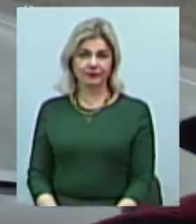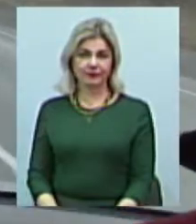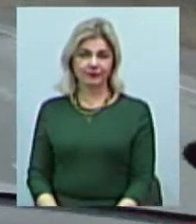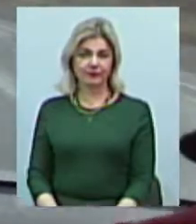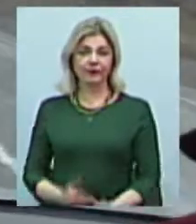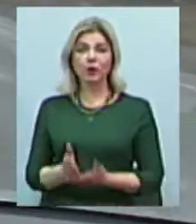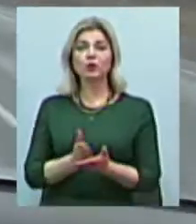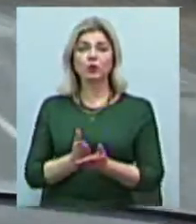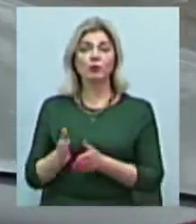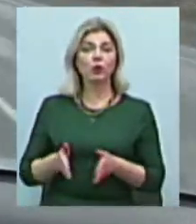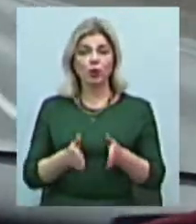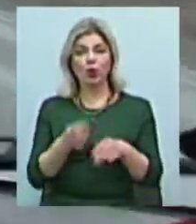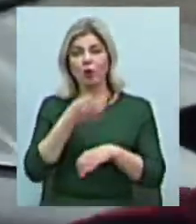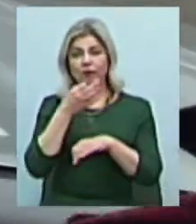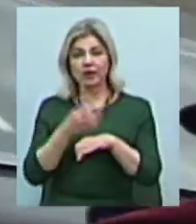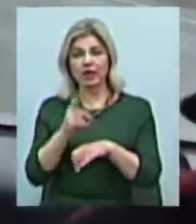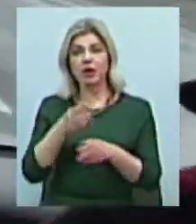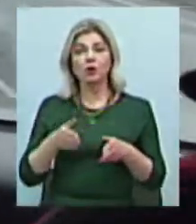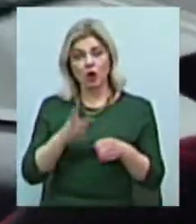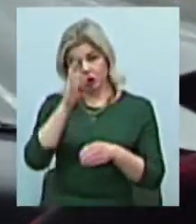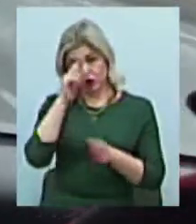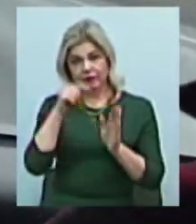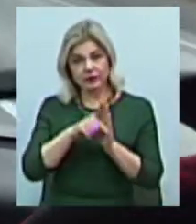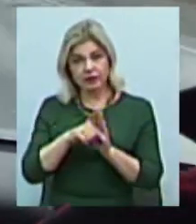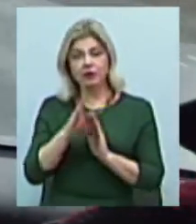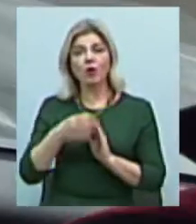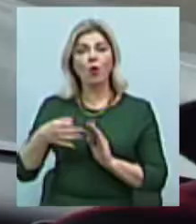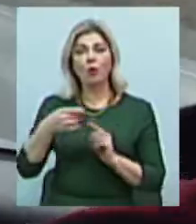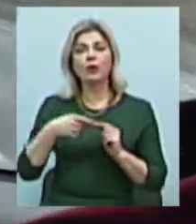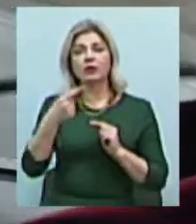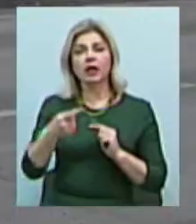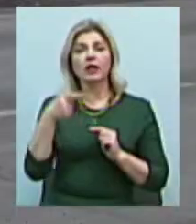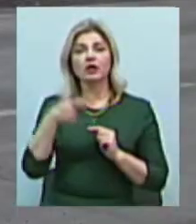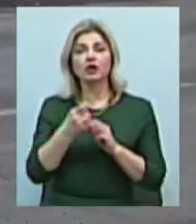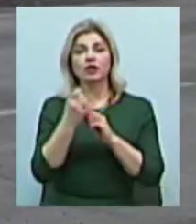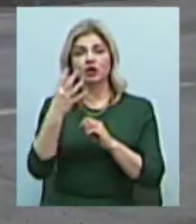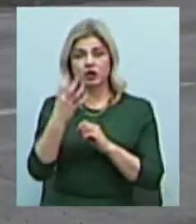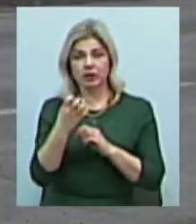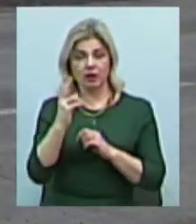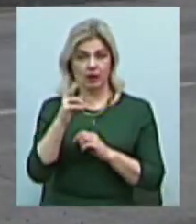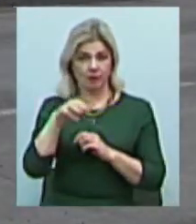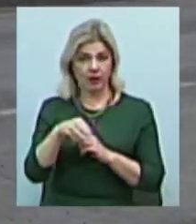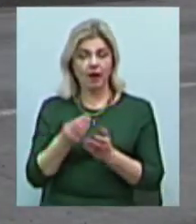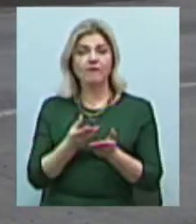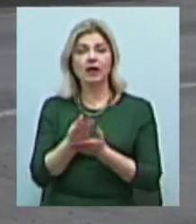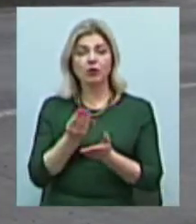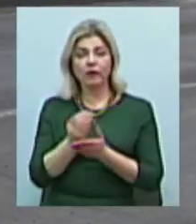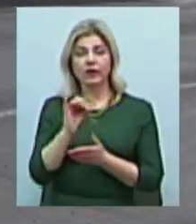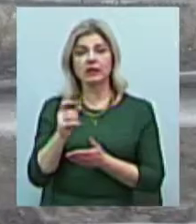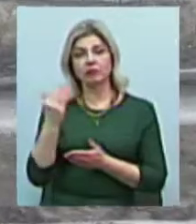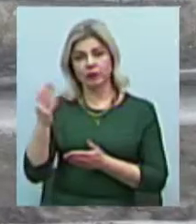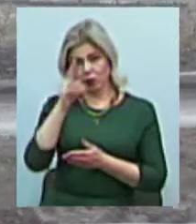Служба автодоріг відповідає за шляхи державного значення. В області їх протяжність 1400 кілометрів. Фінансування відбувається з